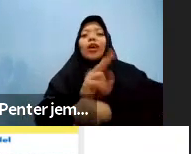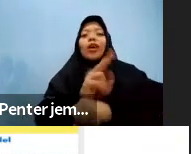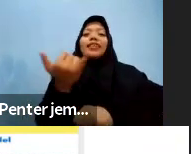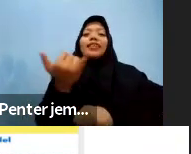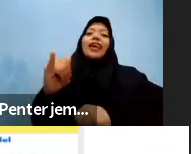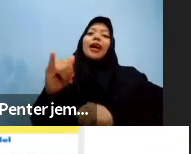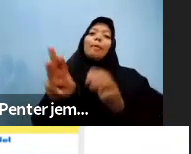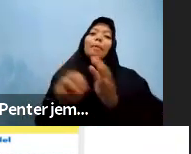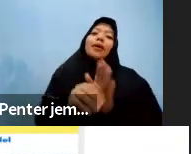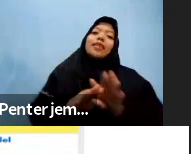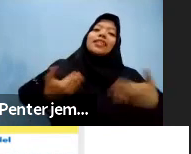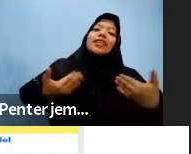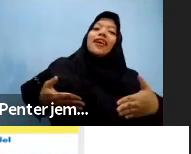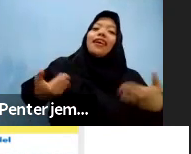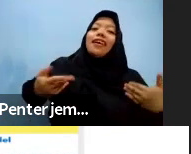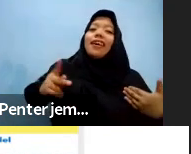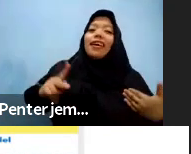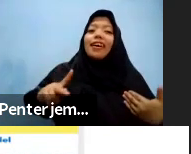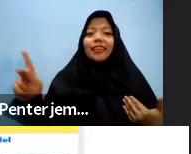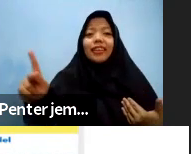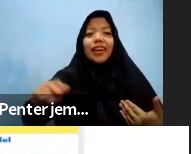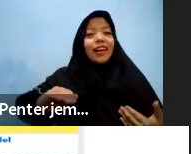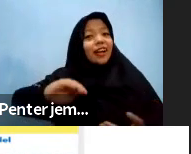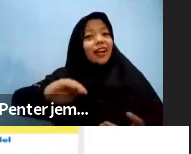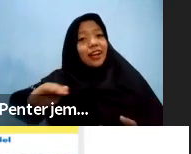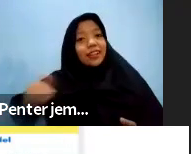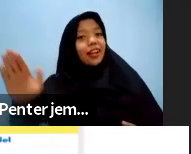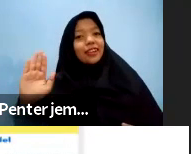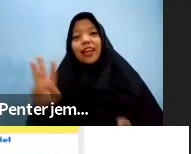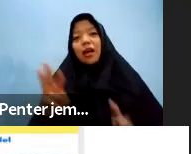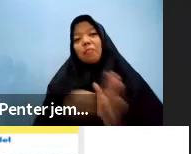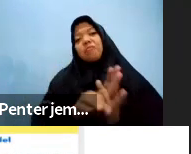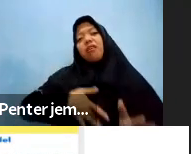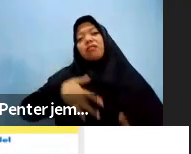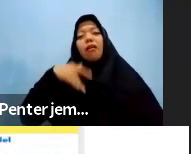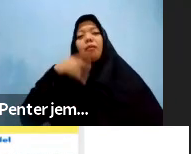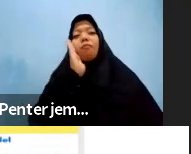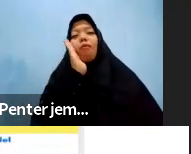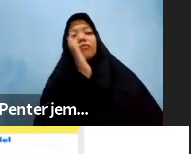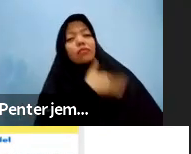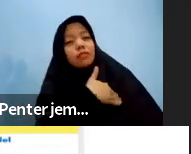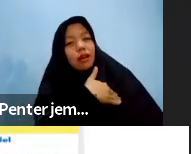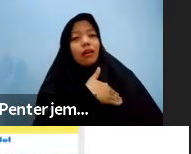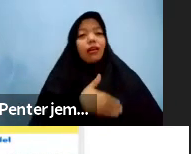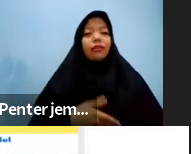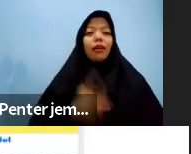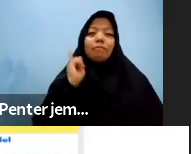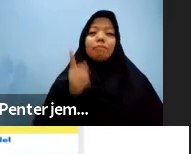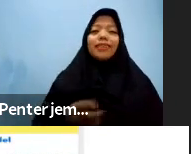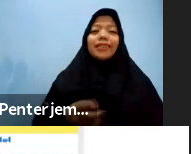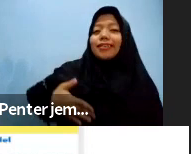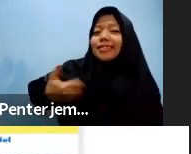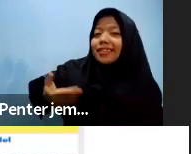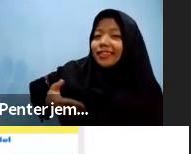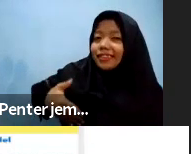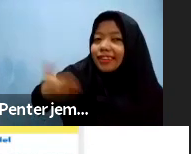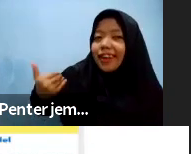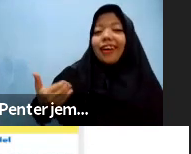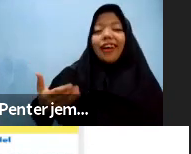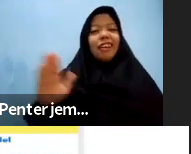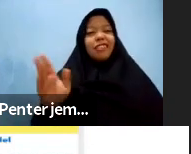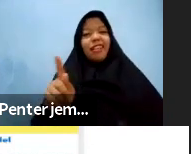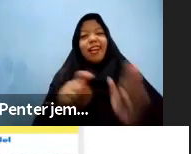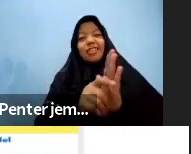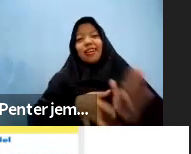tidak jenuh Wah asik ini penuh dengan riang gembira anak didik tidak dipaksa bawah ini